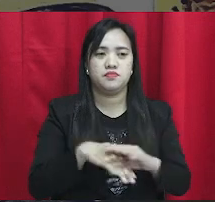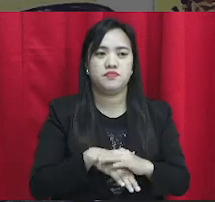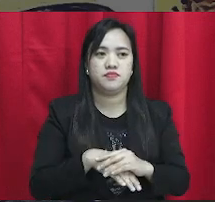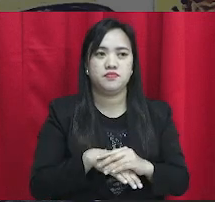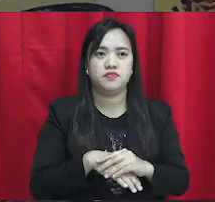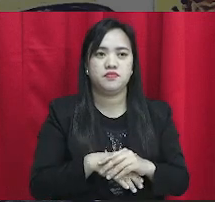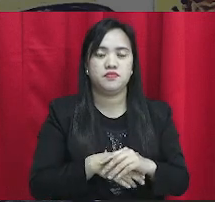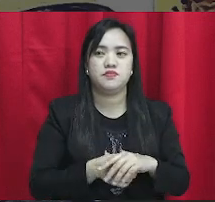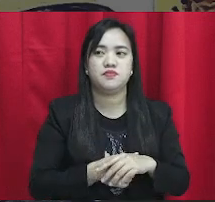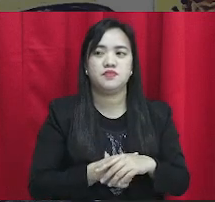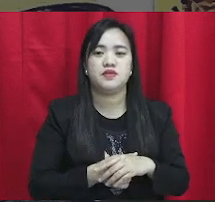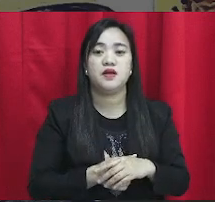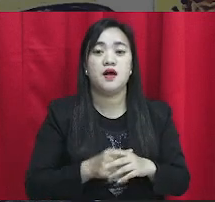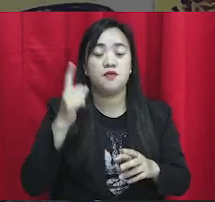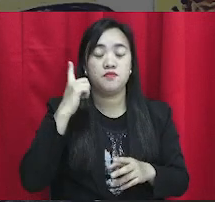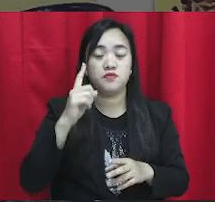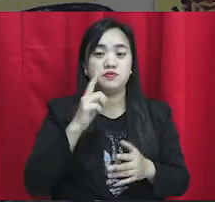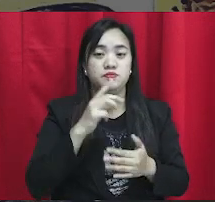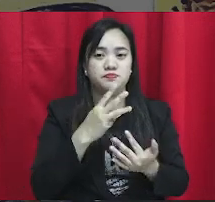sa pamilya.